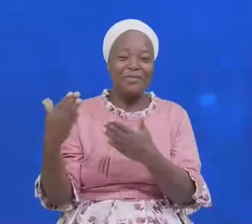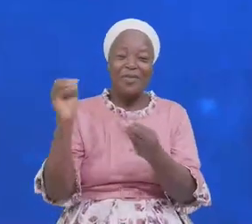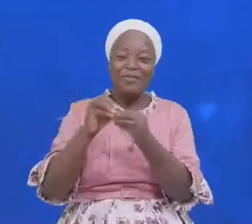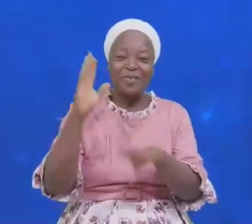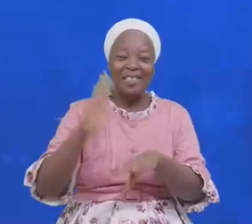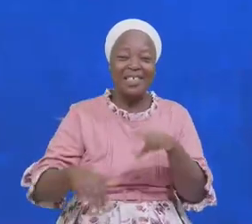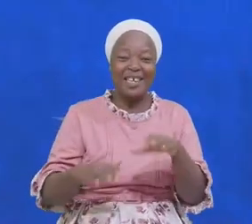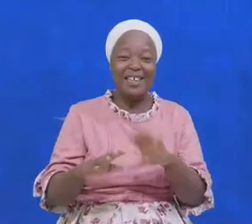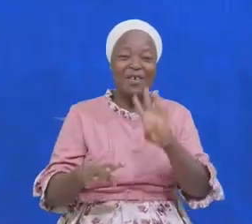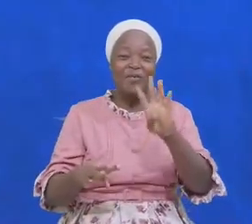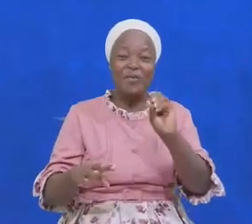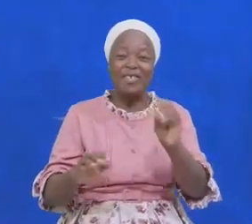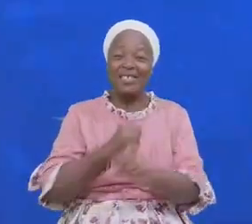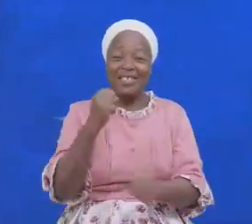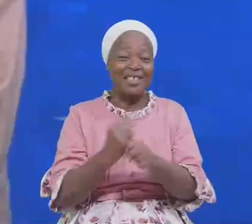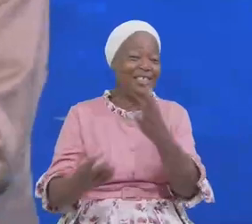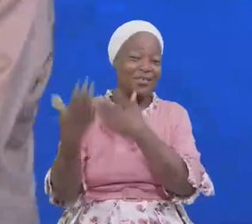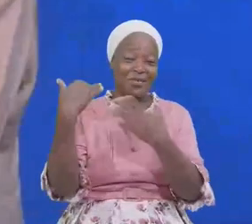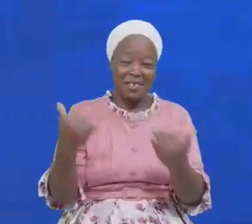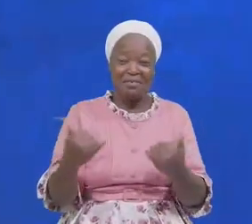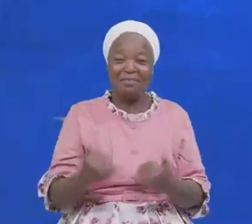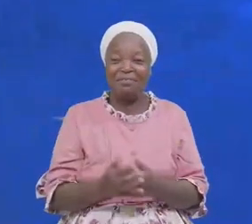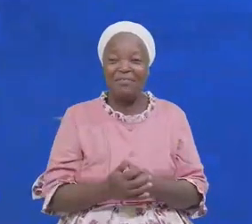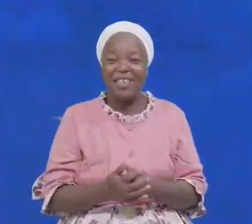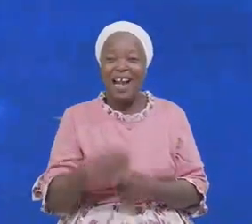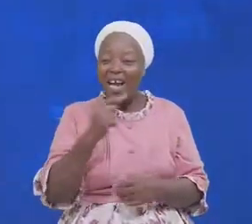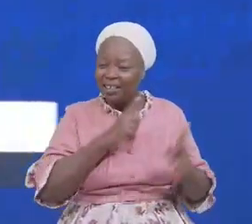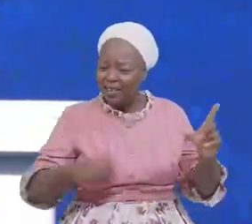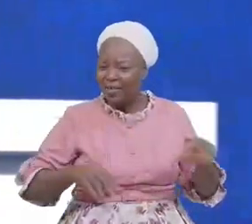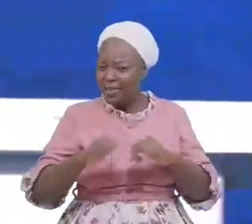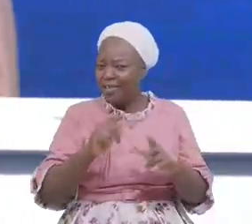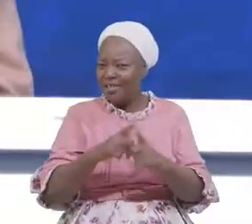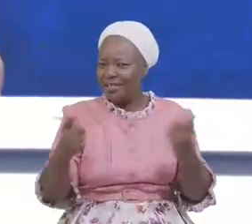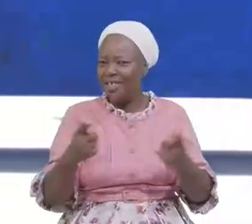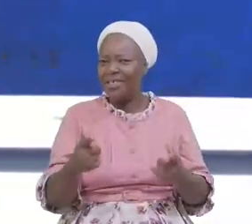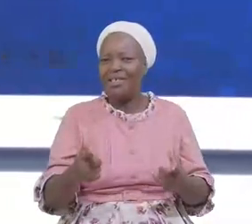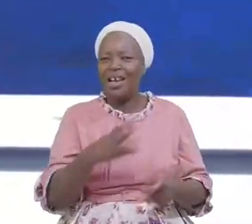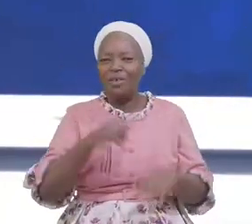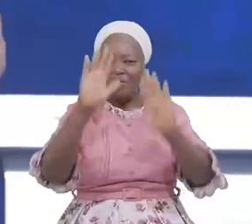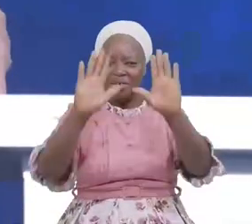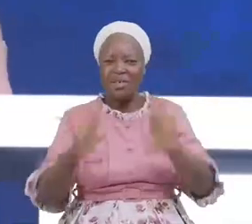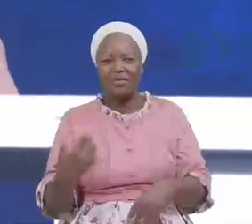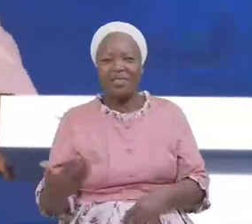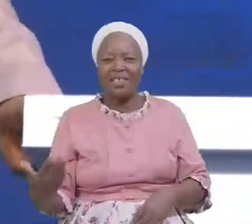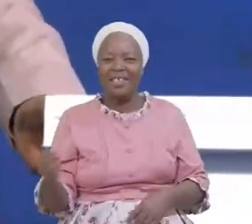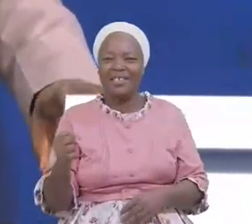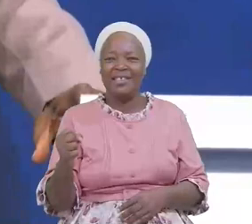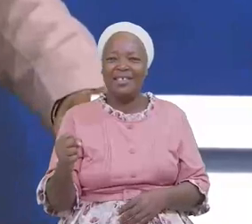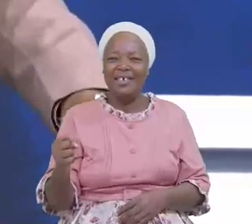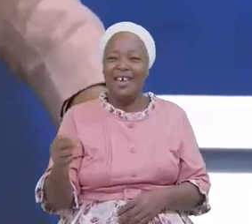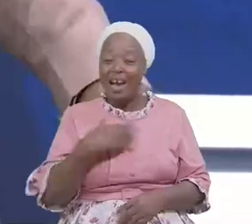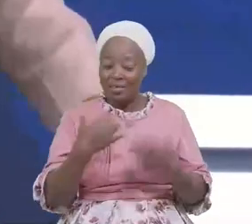Plus de 40 ans d'ailleurs. Et Dieu a fait de grandes choses. Et ce